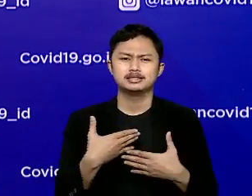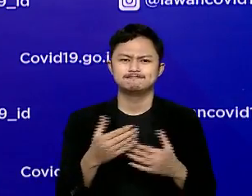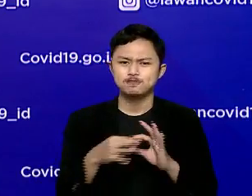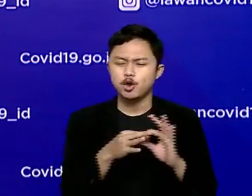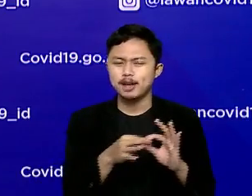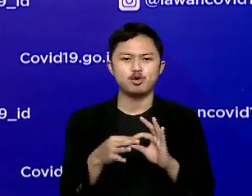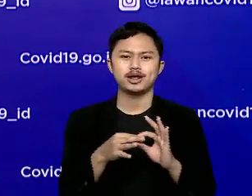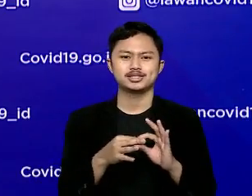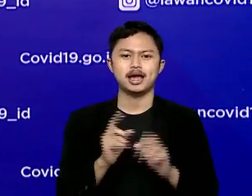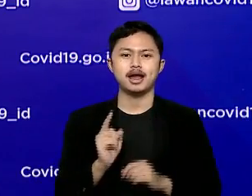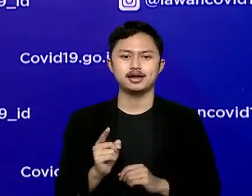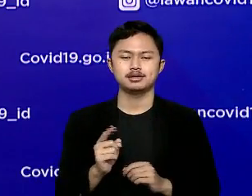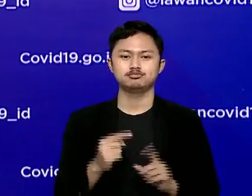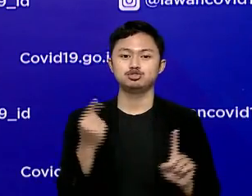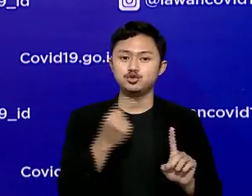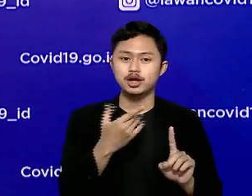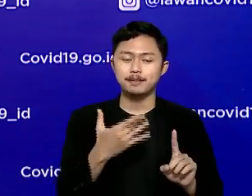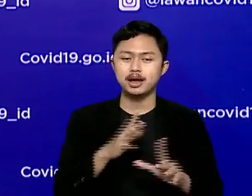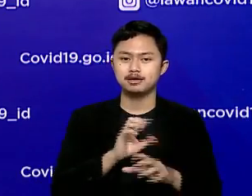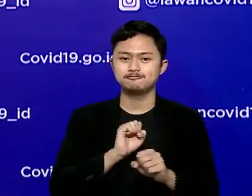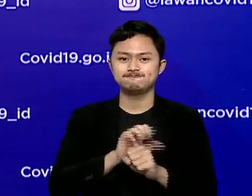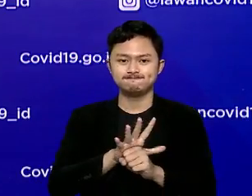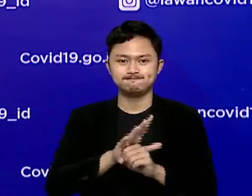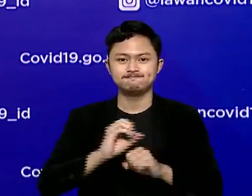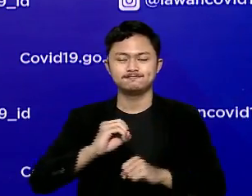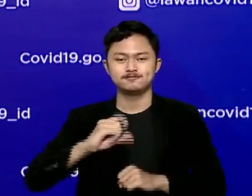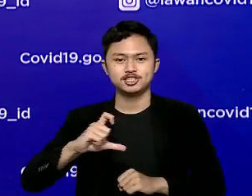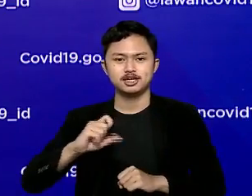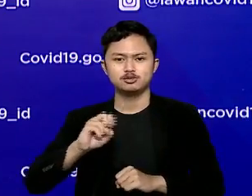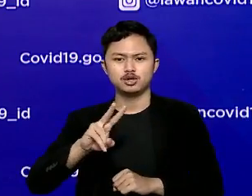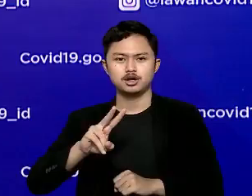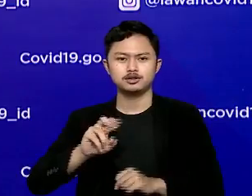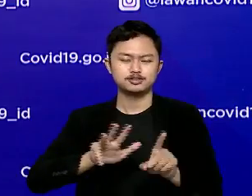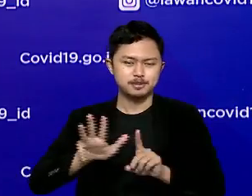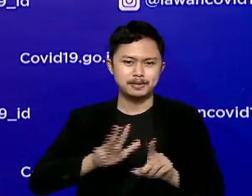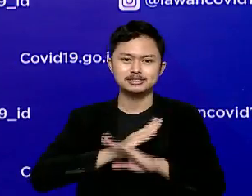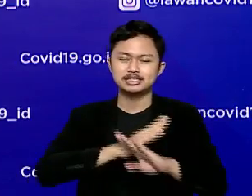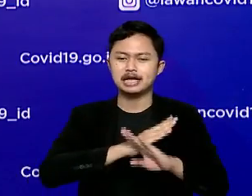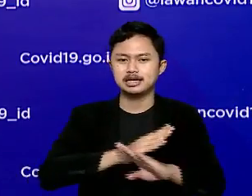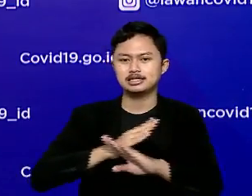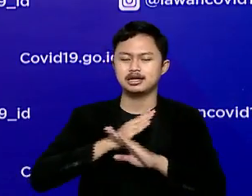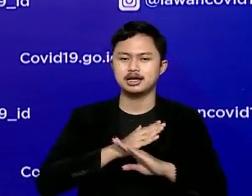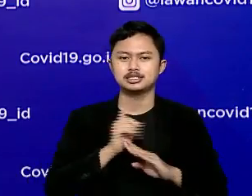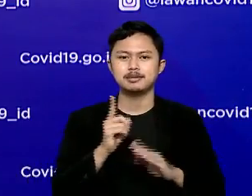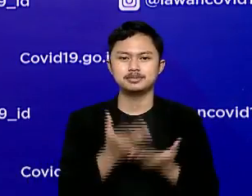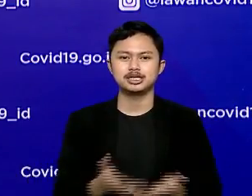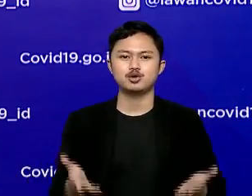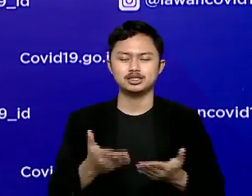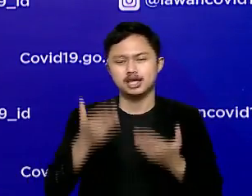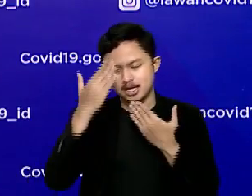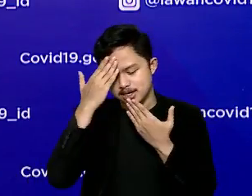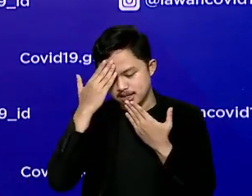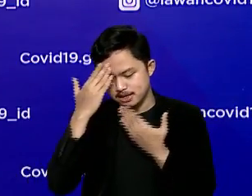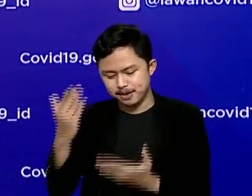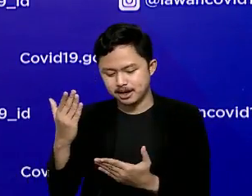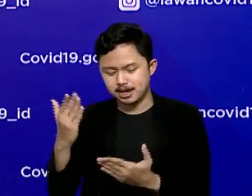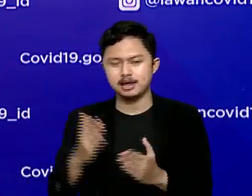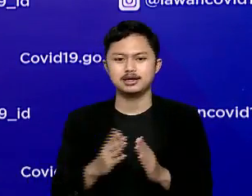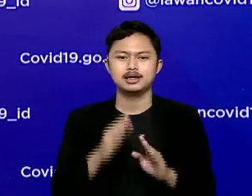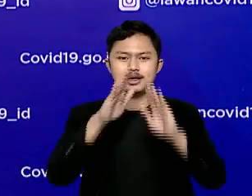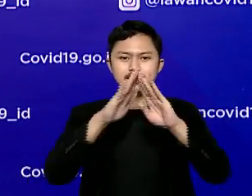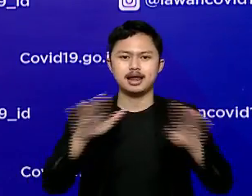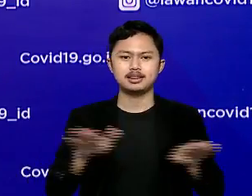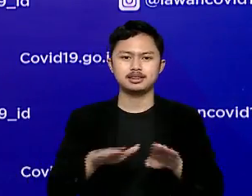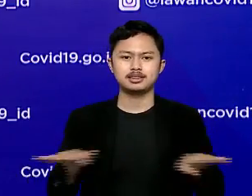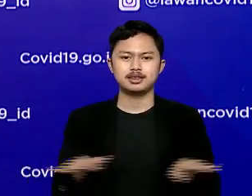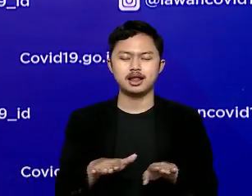yang dapat dilakukan dalam pencegahan dan penanggulangan COVID-19 saat pelaksanaan ibadah Natal.